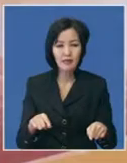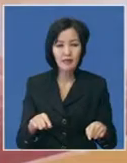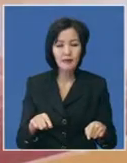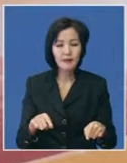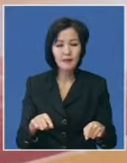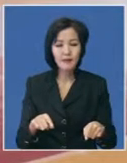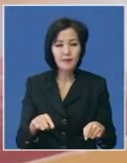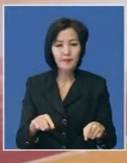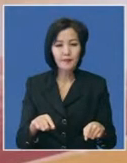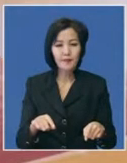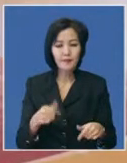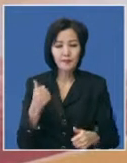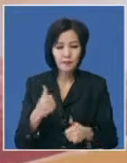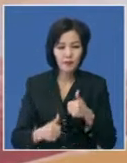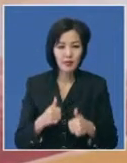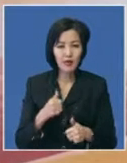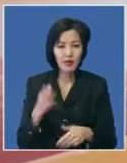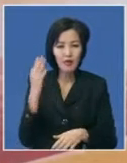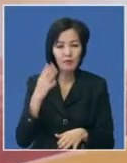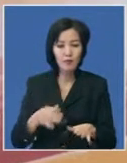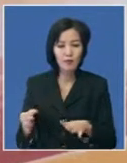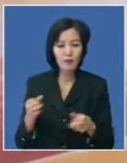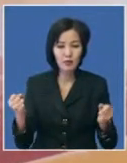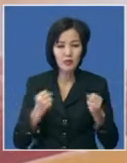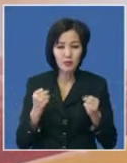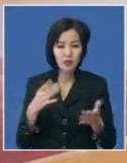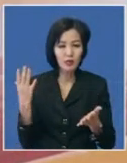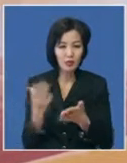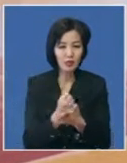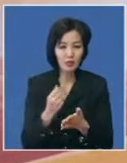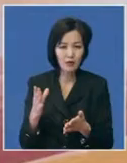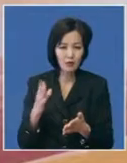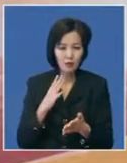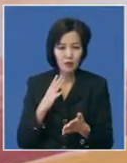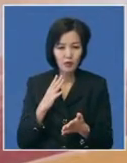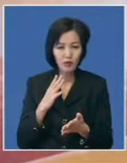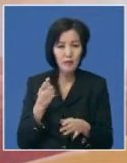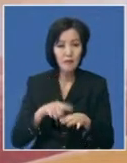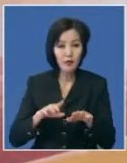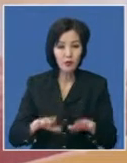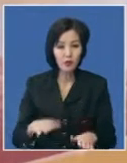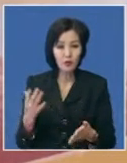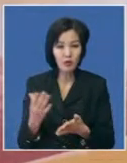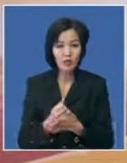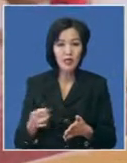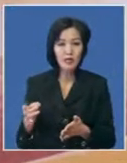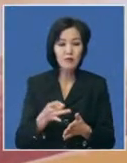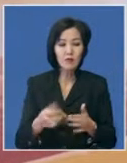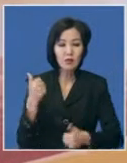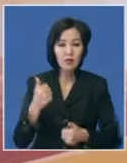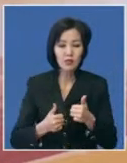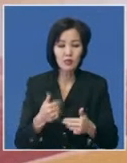өткізіледі. Ол чемпионатта да Алматы облысының спортшылары бірінші орын алған командалар республикалық